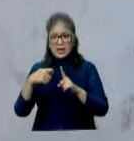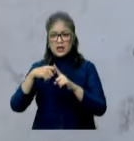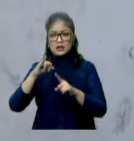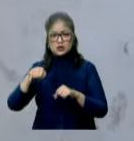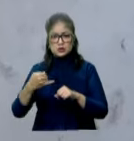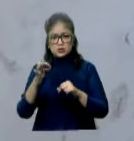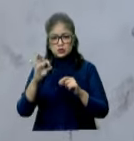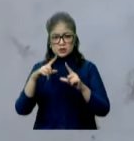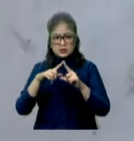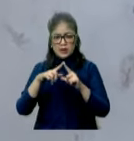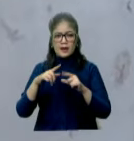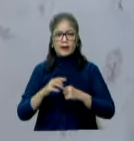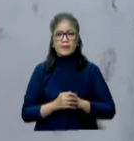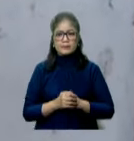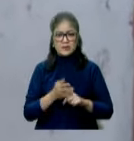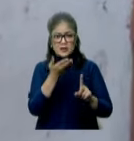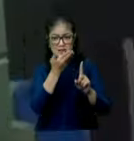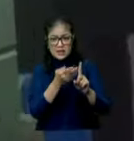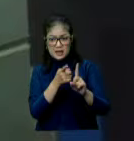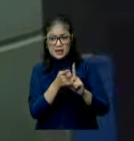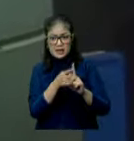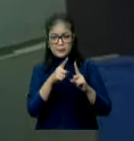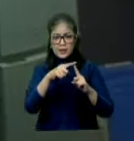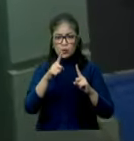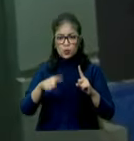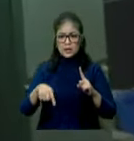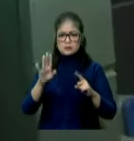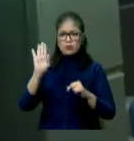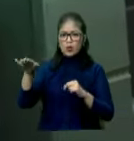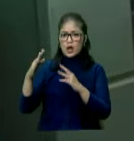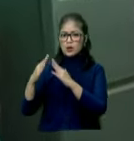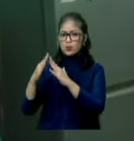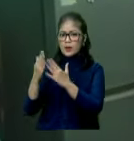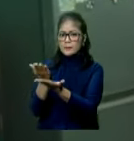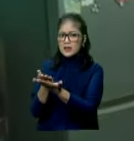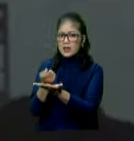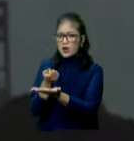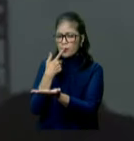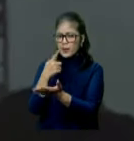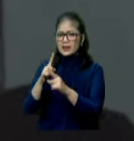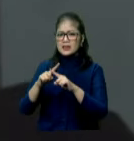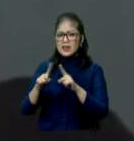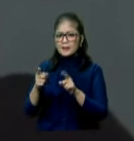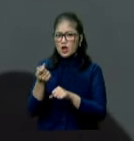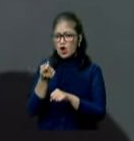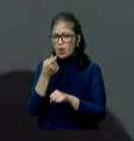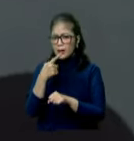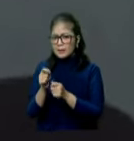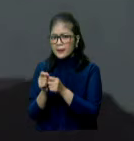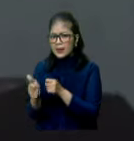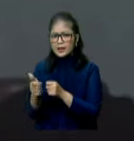pemungutan. Almarhum yang sedang menjalankan tugasnya kembali ke rumah minta dibelikan obat, namun belum sempat dibelikan obat,